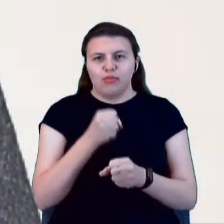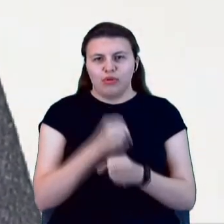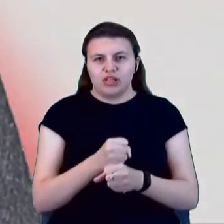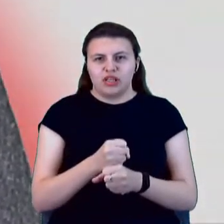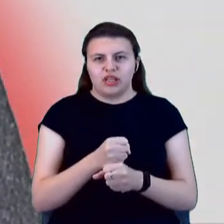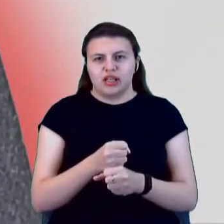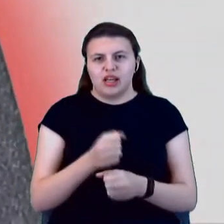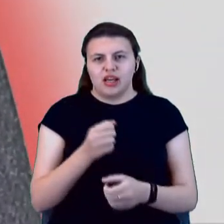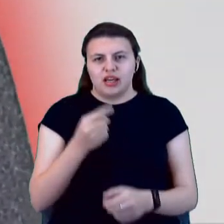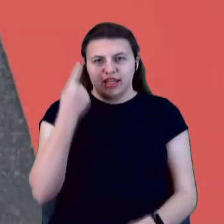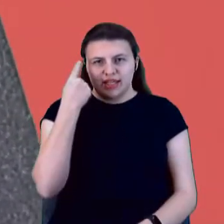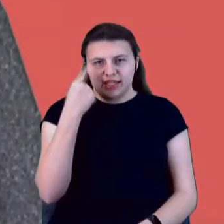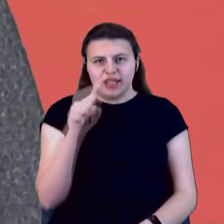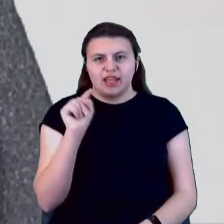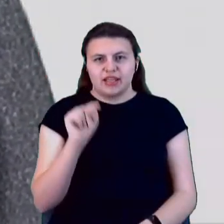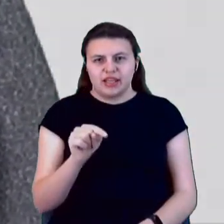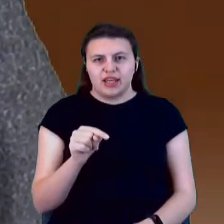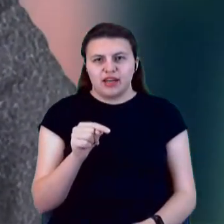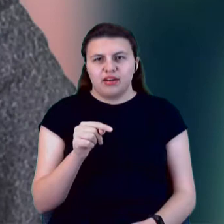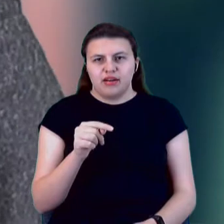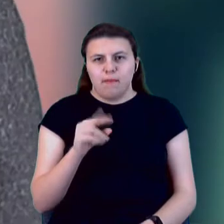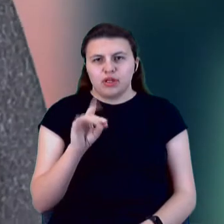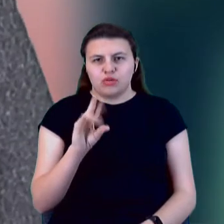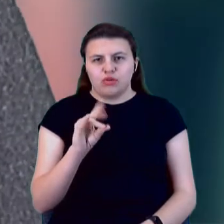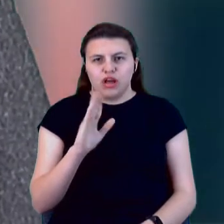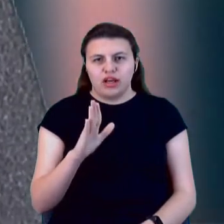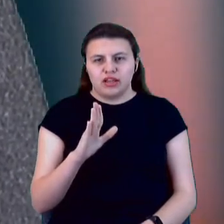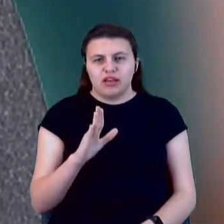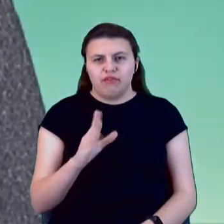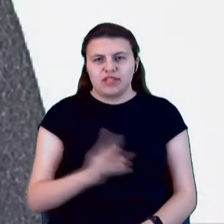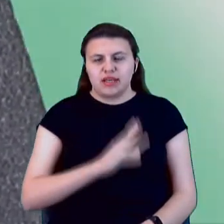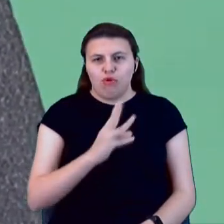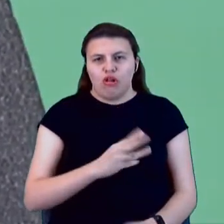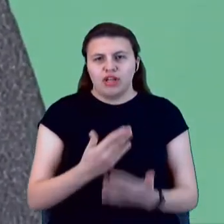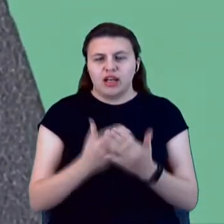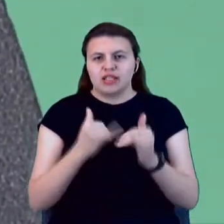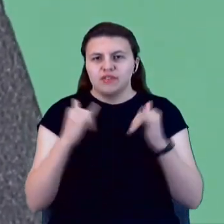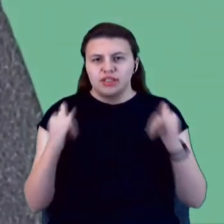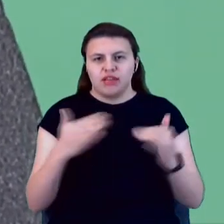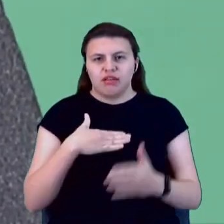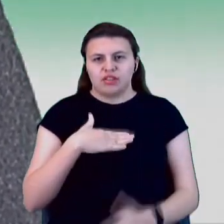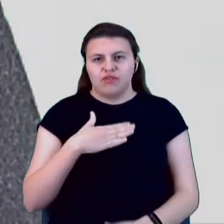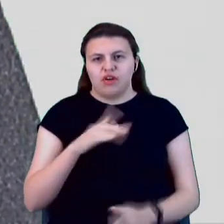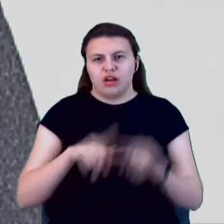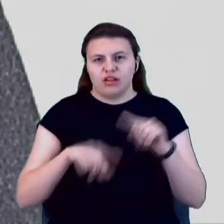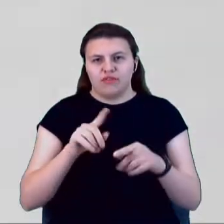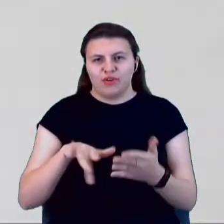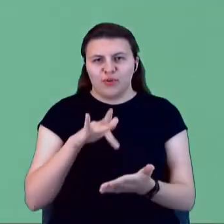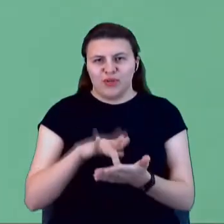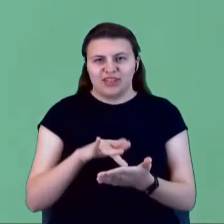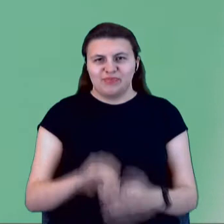тех наработанных постулатов, стимулов для развития нашего родного города.